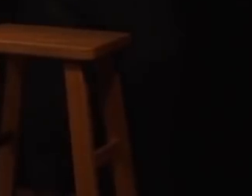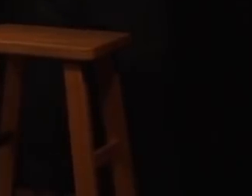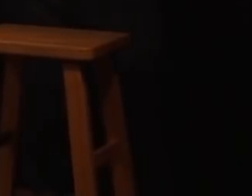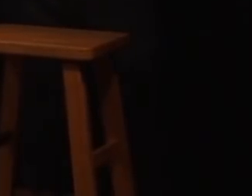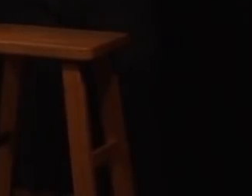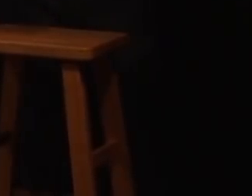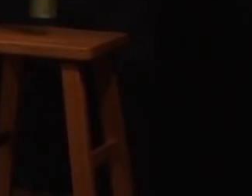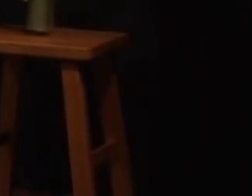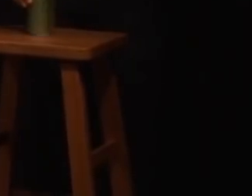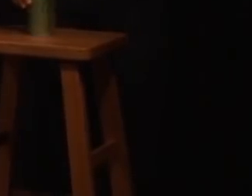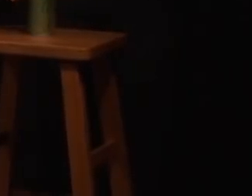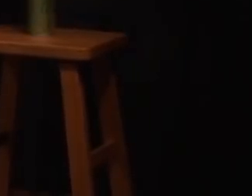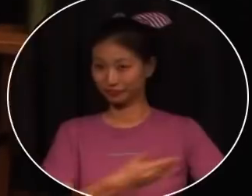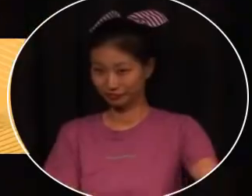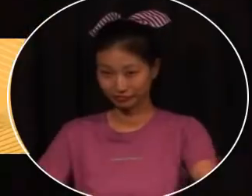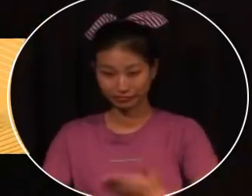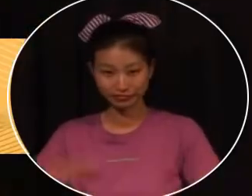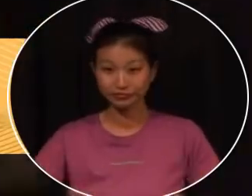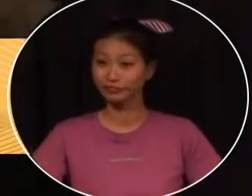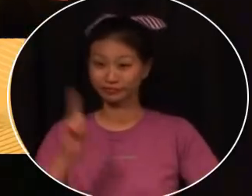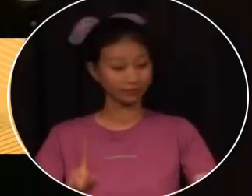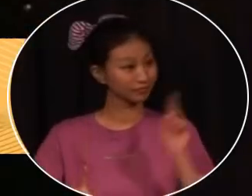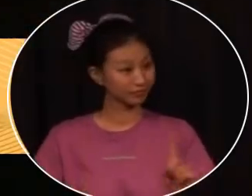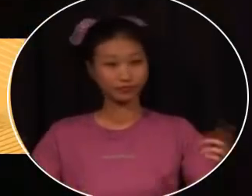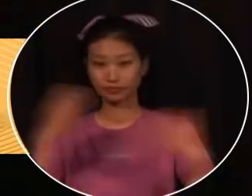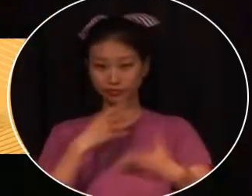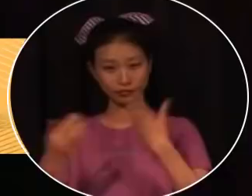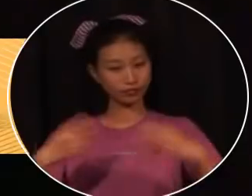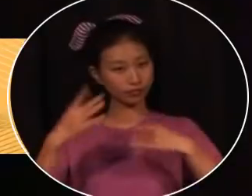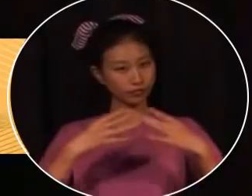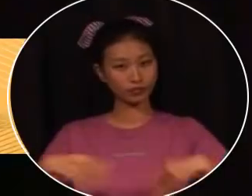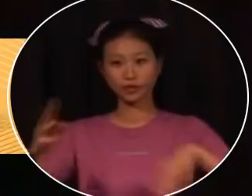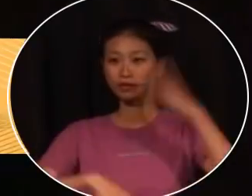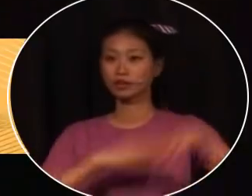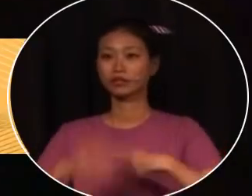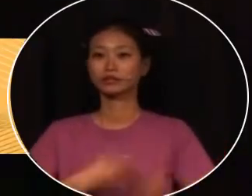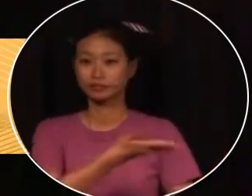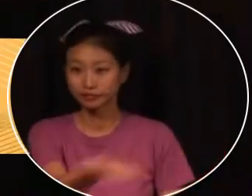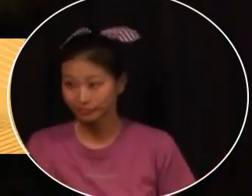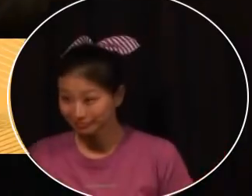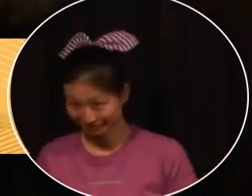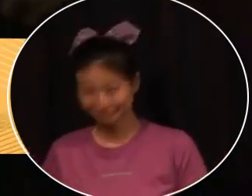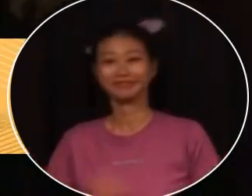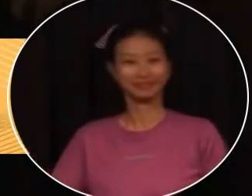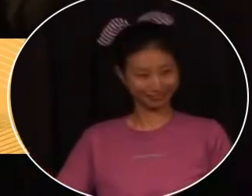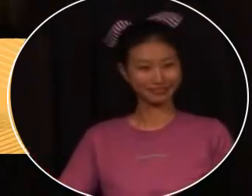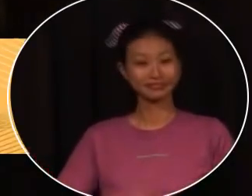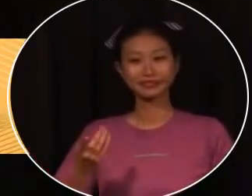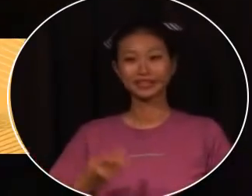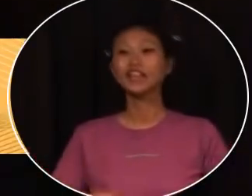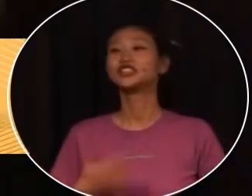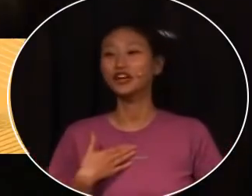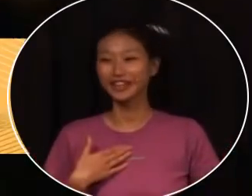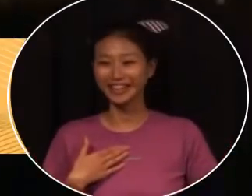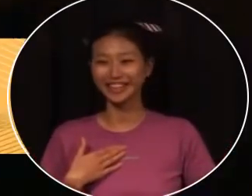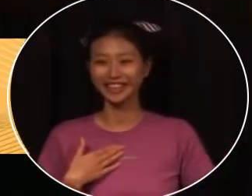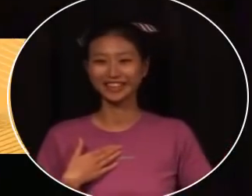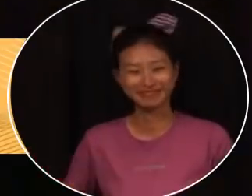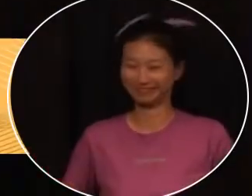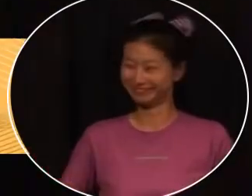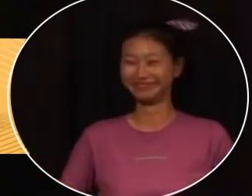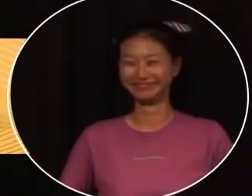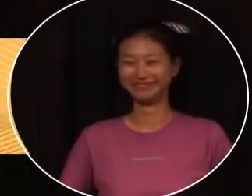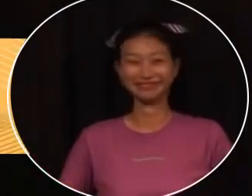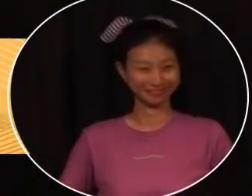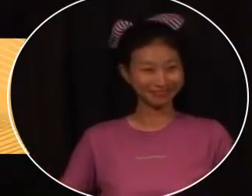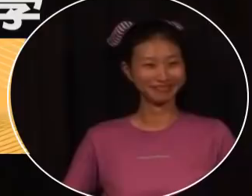一号候选人提问。 是，今天刚刚听到这位林阿珠先生他所讲的政见，我个人是觉得